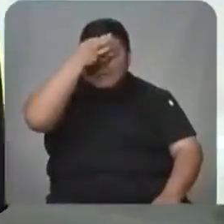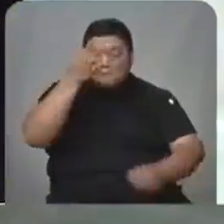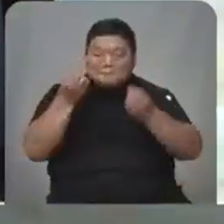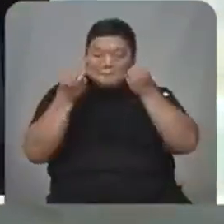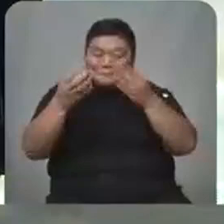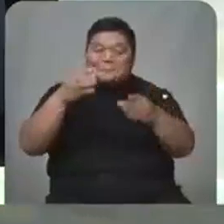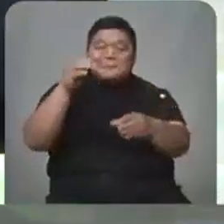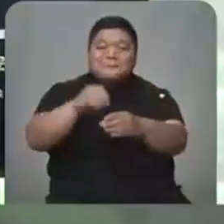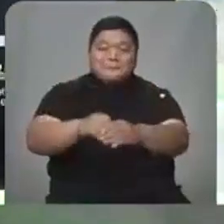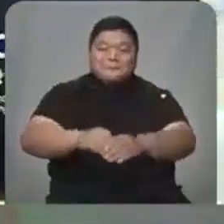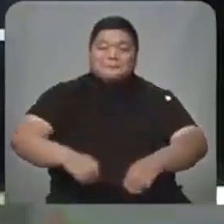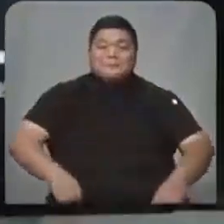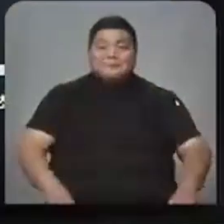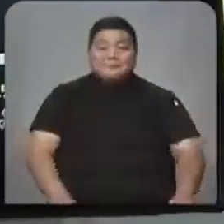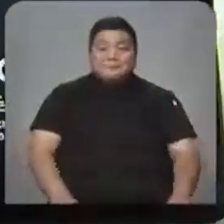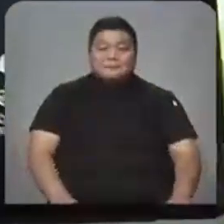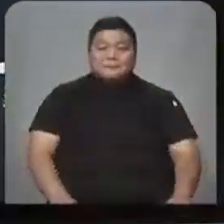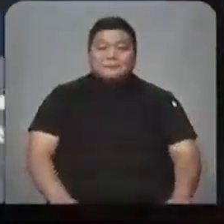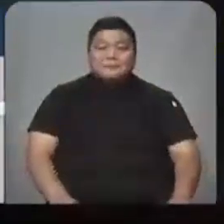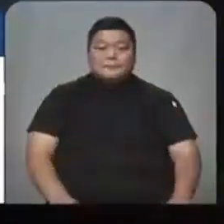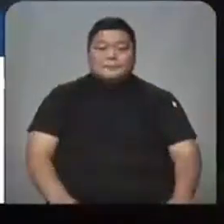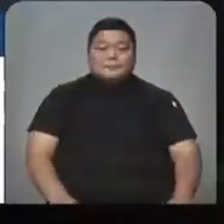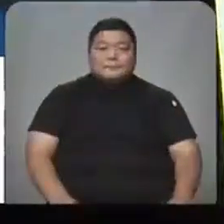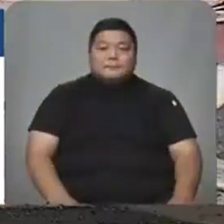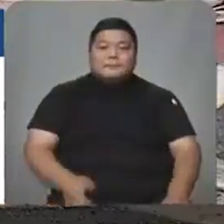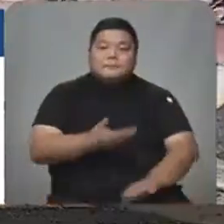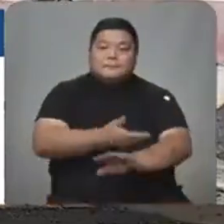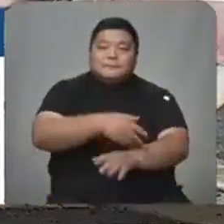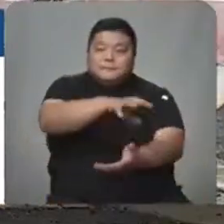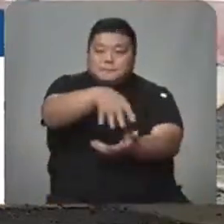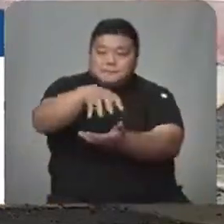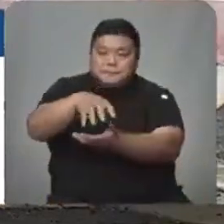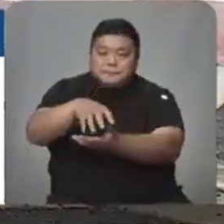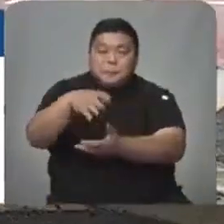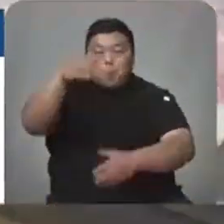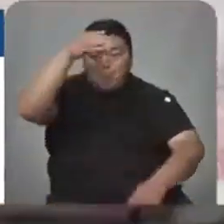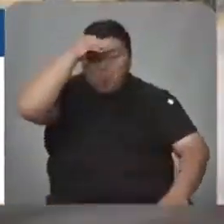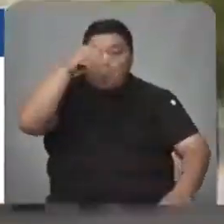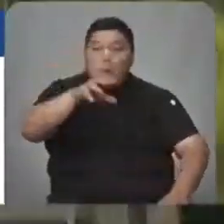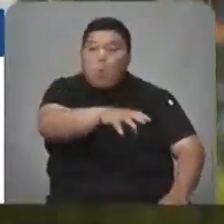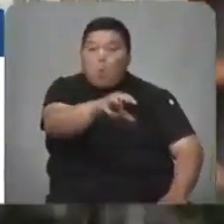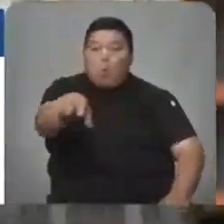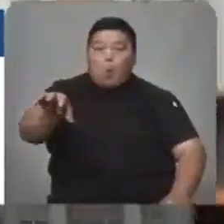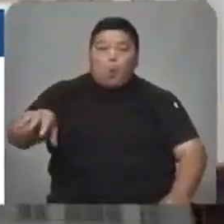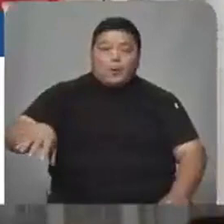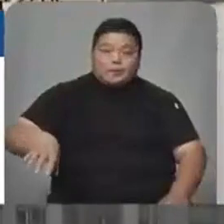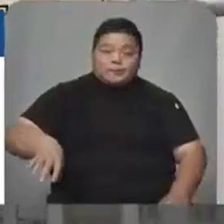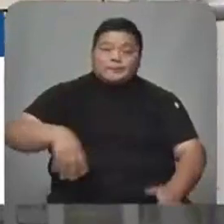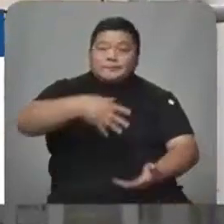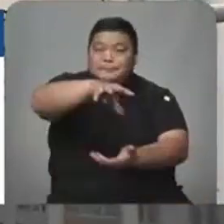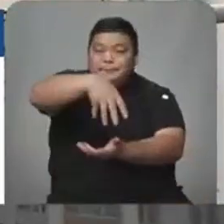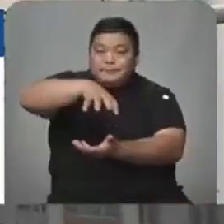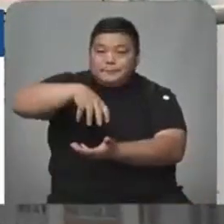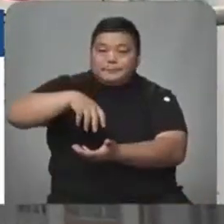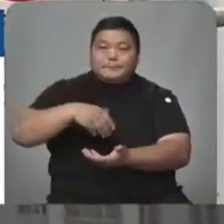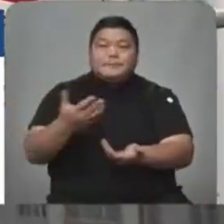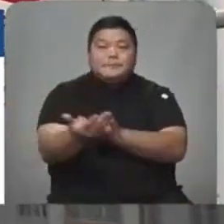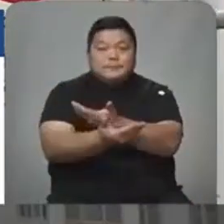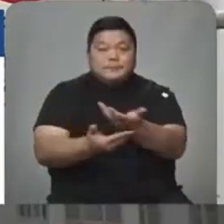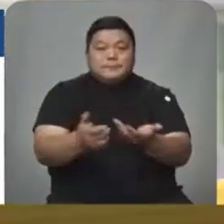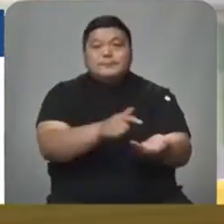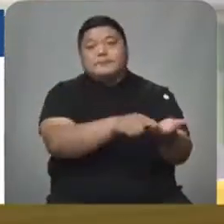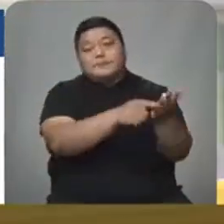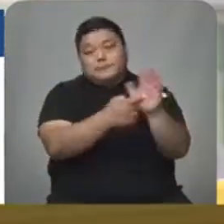적용됩니다. 많이 도입을 하고 훨씬 더 앞서간 도시들의 어떤 ITS 사례 같은